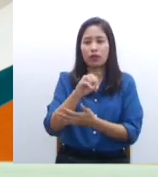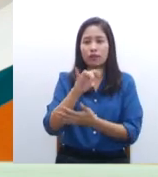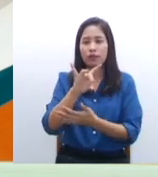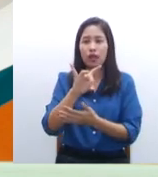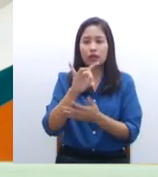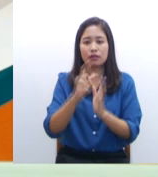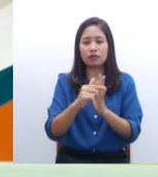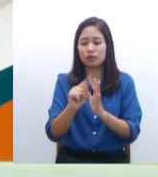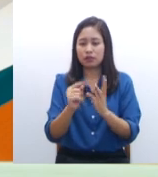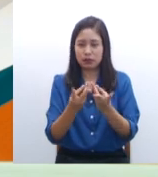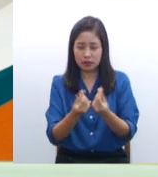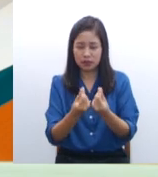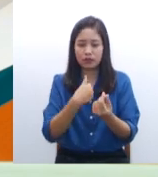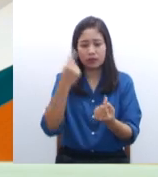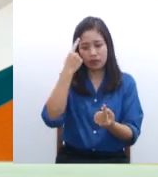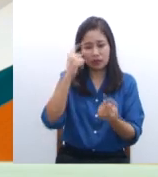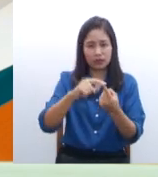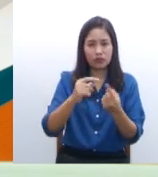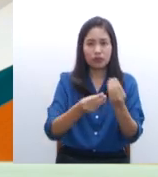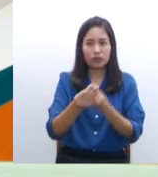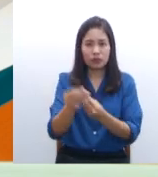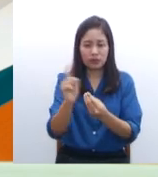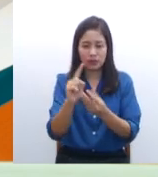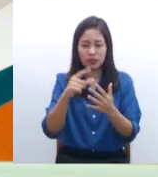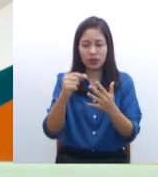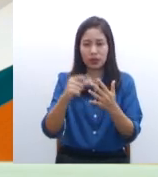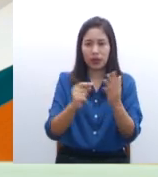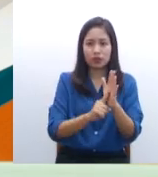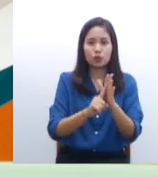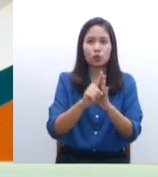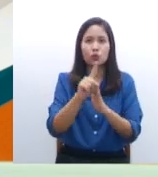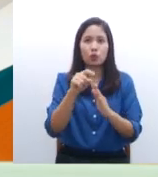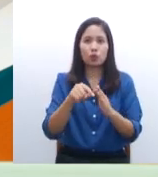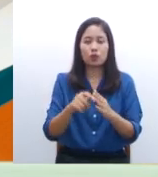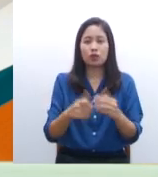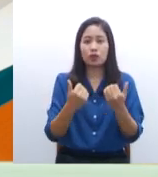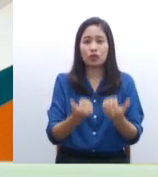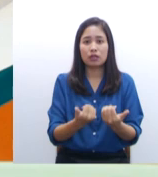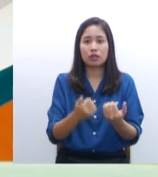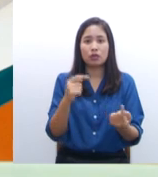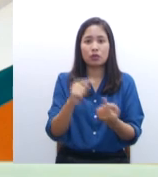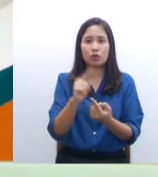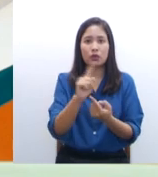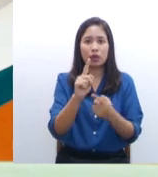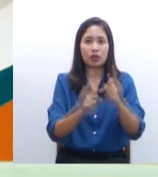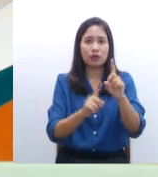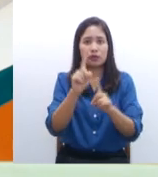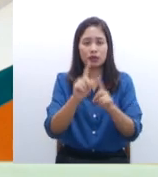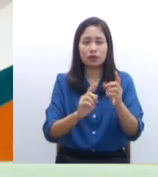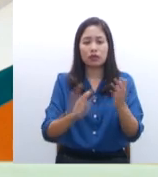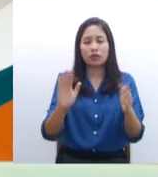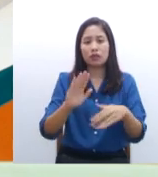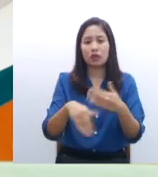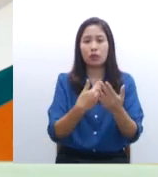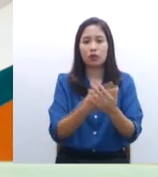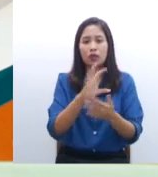ครับเพื่อตั้งเป้าไว้ว่าจะให้คะแนนสูงถึง85คะแนนนะครับผลปรากฏในส่วนของการประเมินในส่วนของ58เขตนะครับแค่